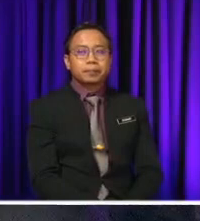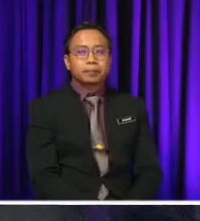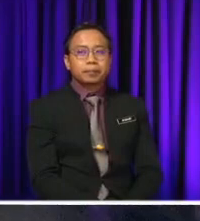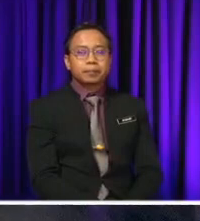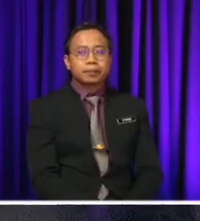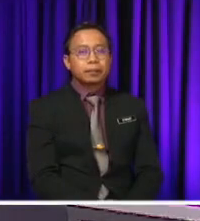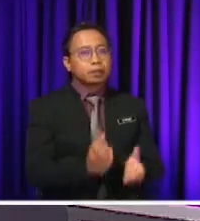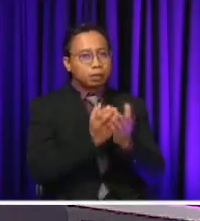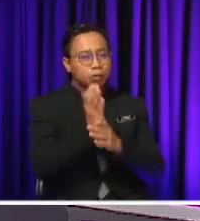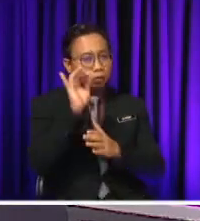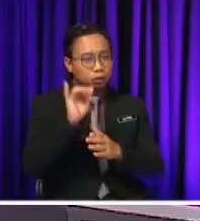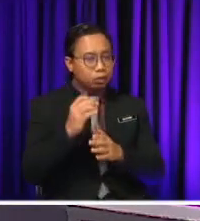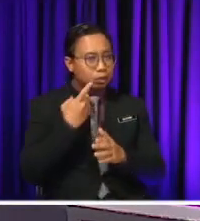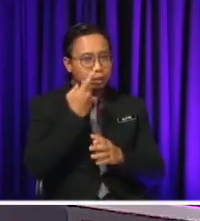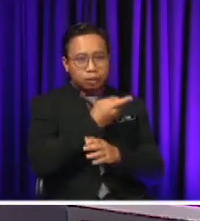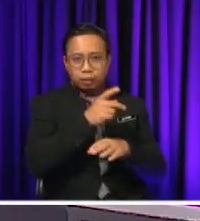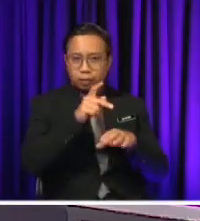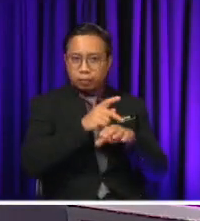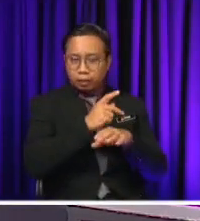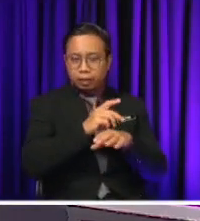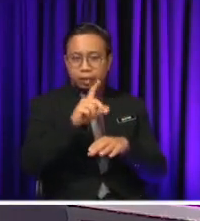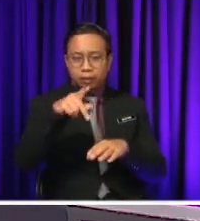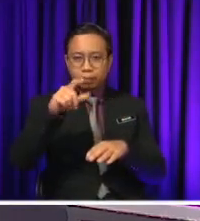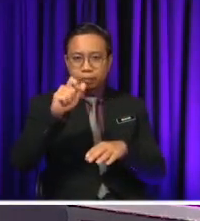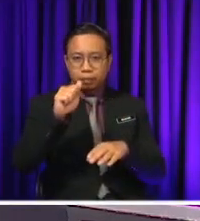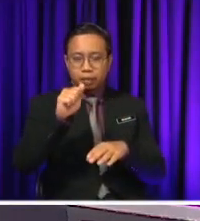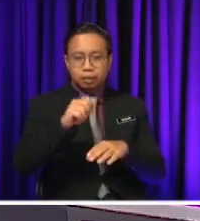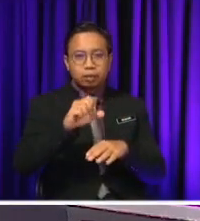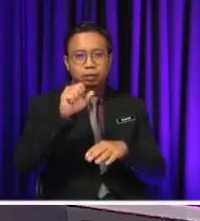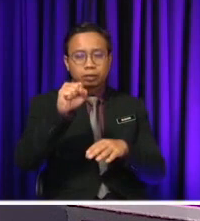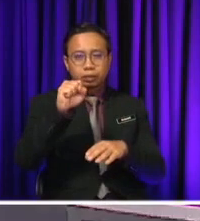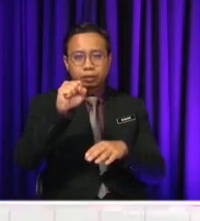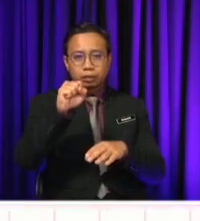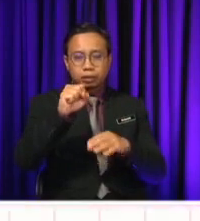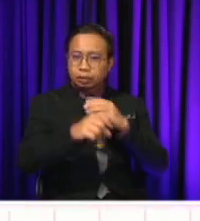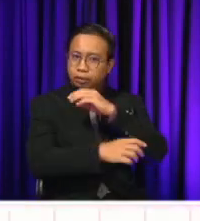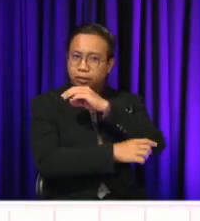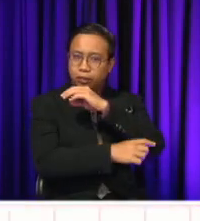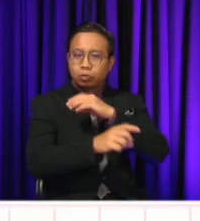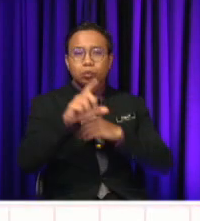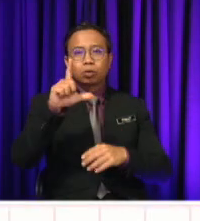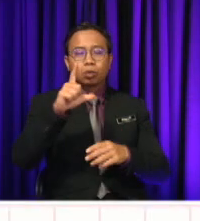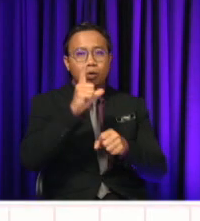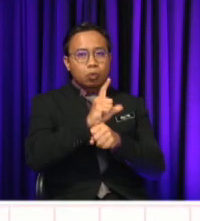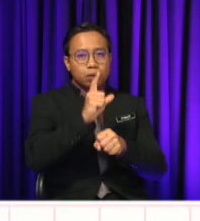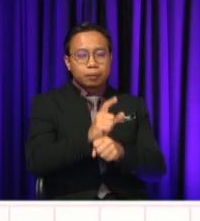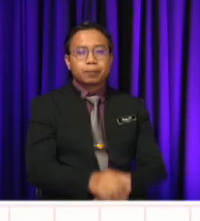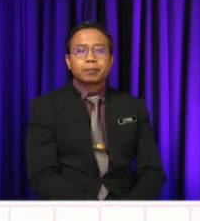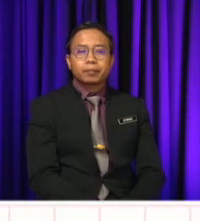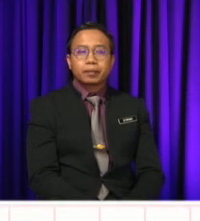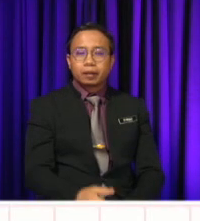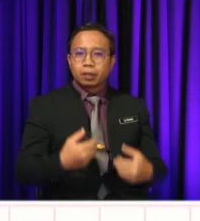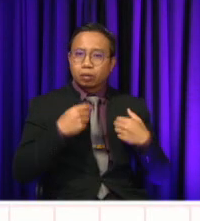terusnya kita pakai plat sesiku logam make plak psikolog kamu Lepas tuh